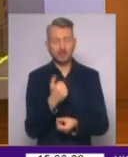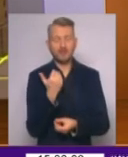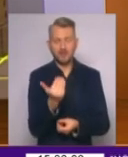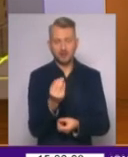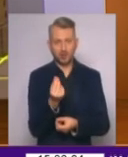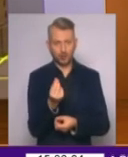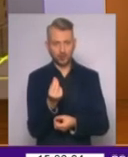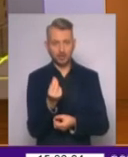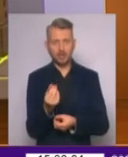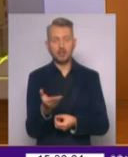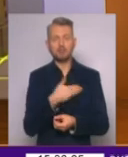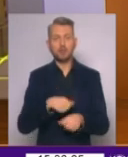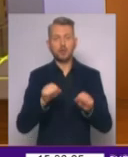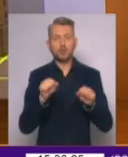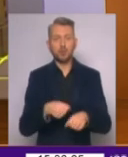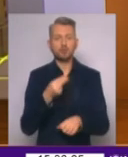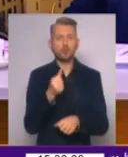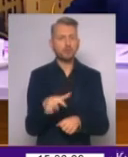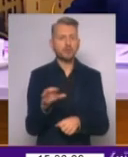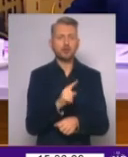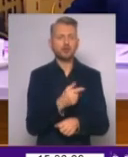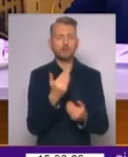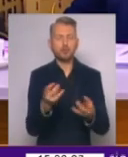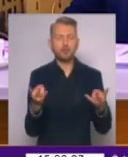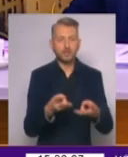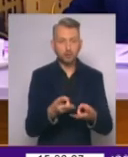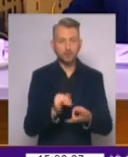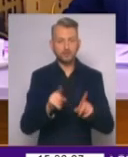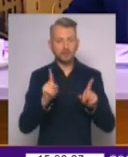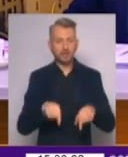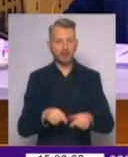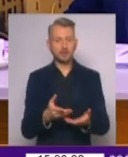за ваші гроші, ми можемо купити все, що вам потрібно. І навіть